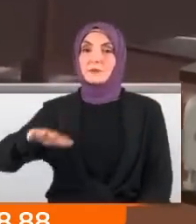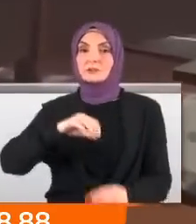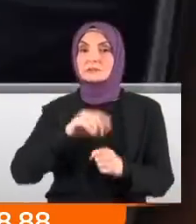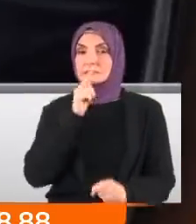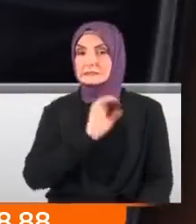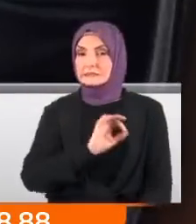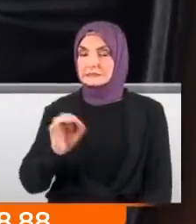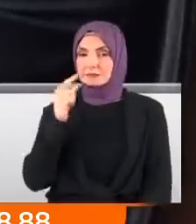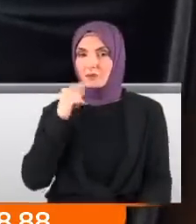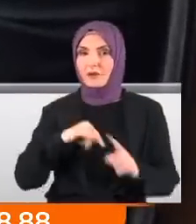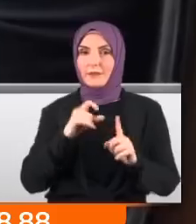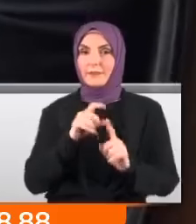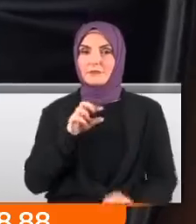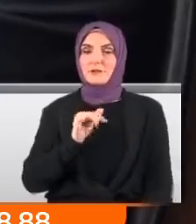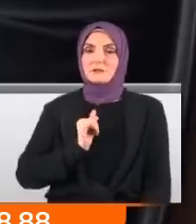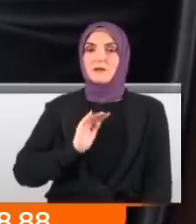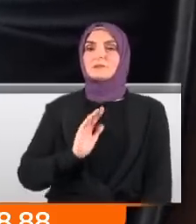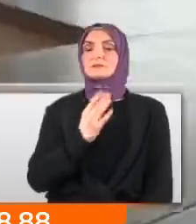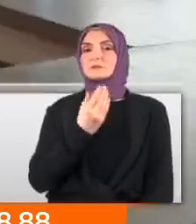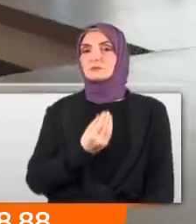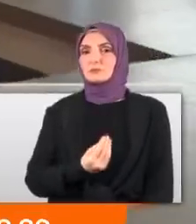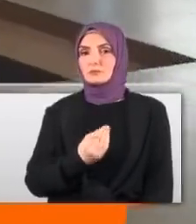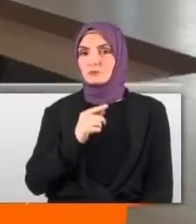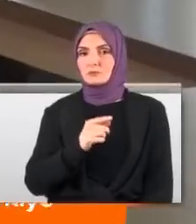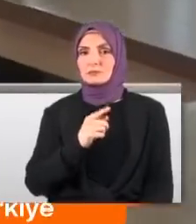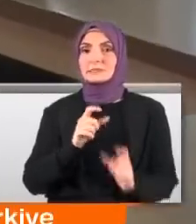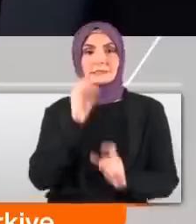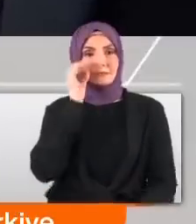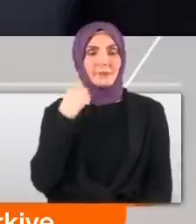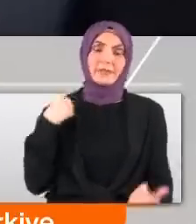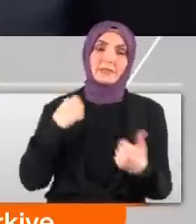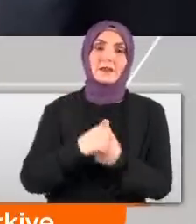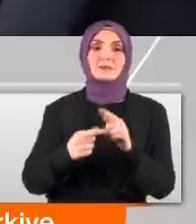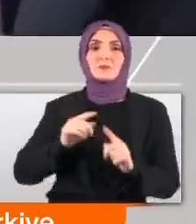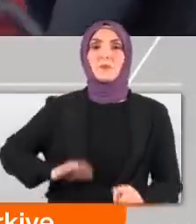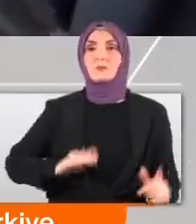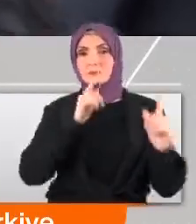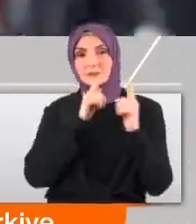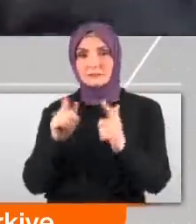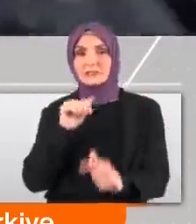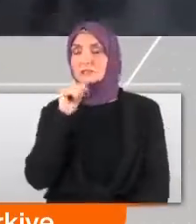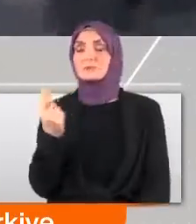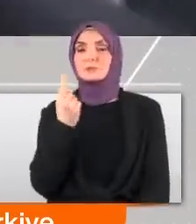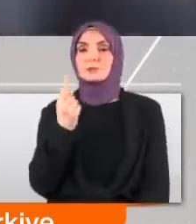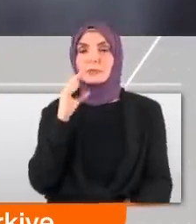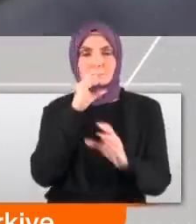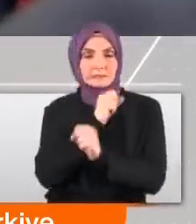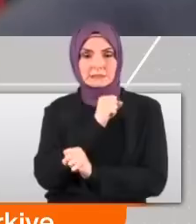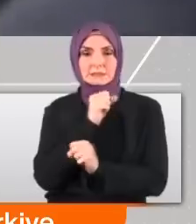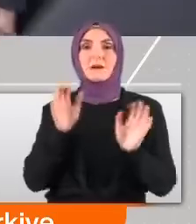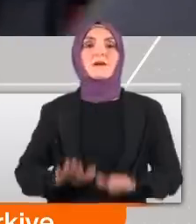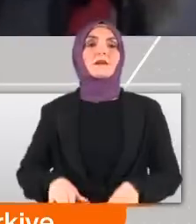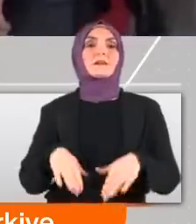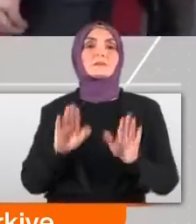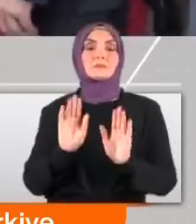HDP'yi rahatsız etti. Sakık bir kez daha Kılıçdaroğlu'na seslendi. Hiçbir şey gizli saklı kalmıyor. Onun için biz de